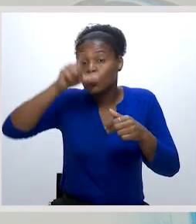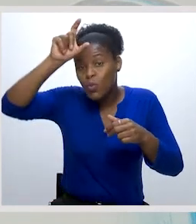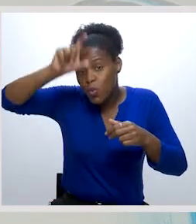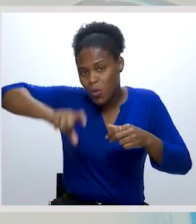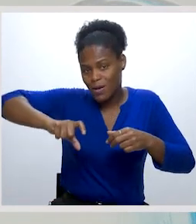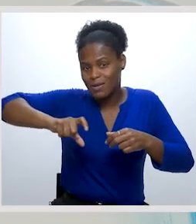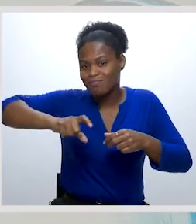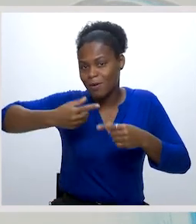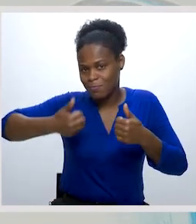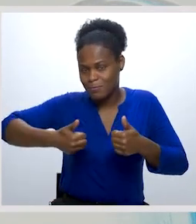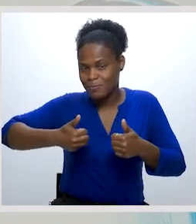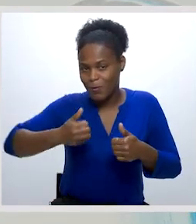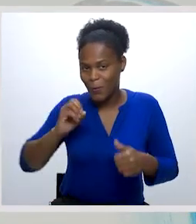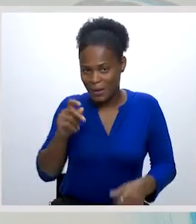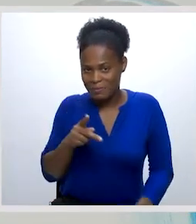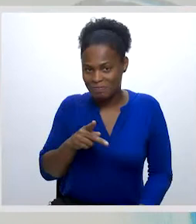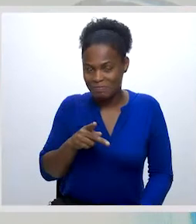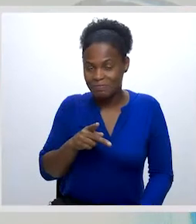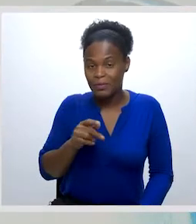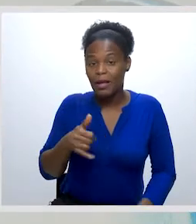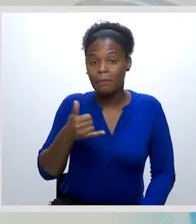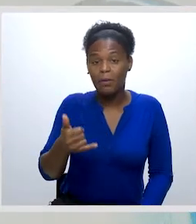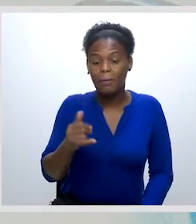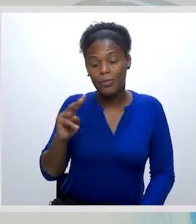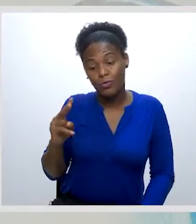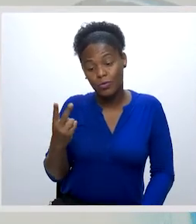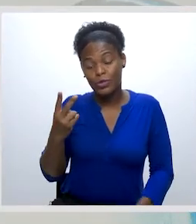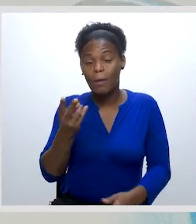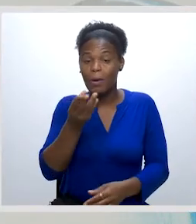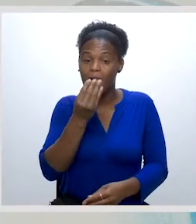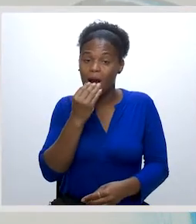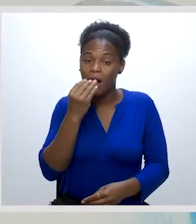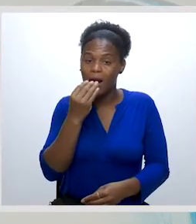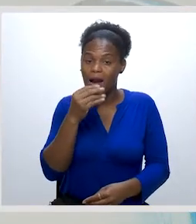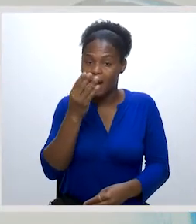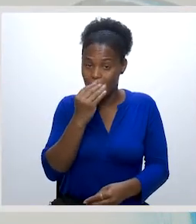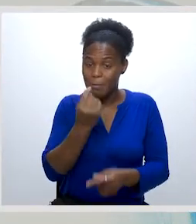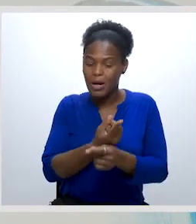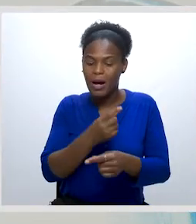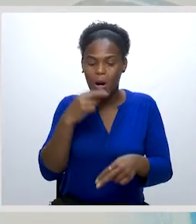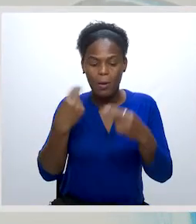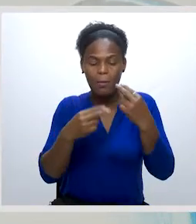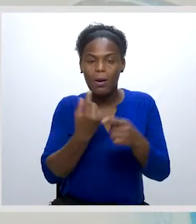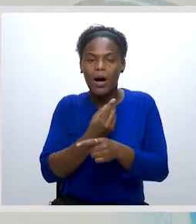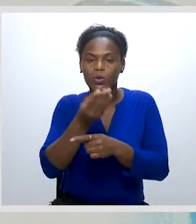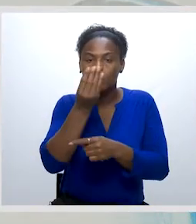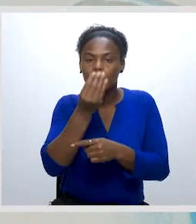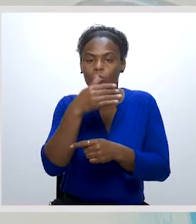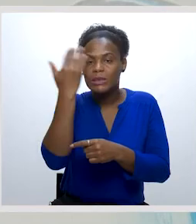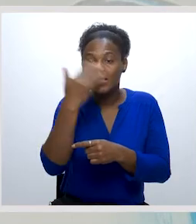journée. OK? Et le deuxième repas du jour, c'est